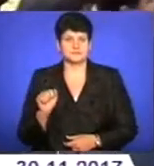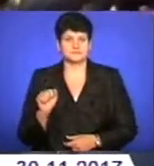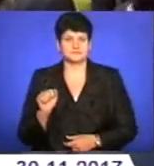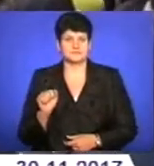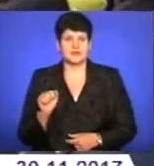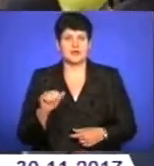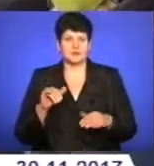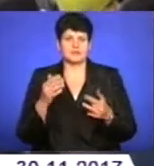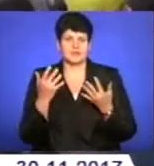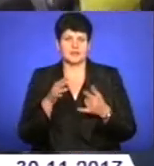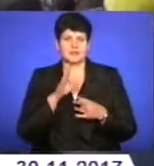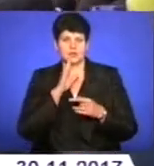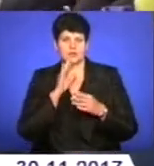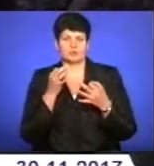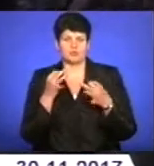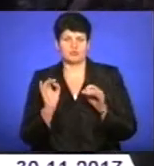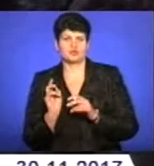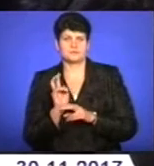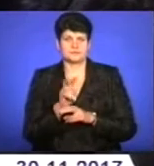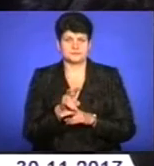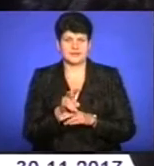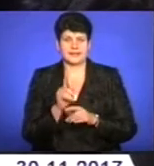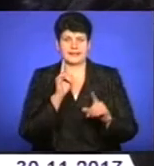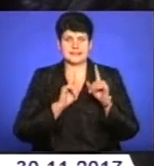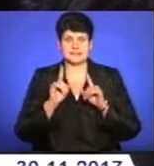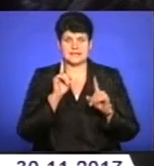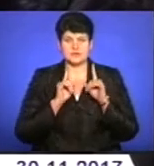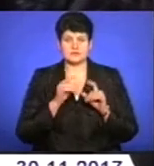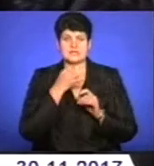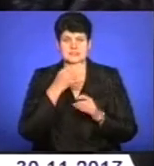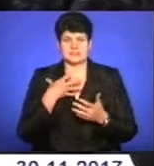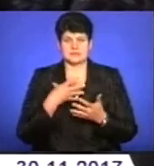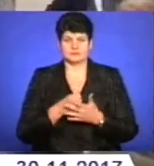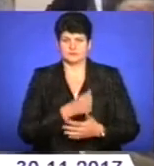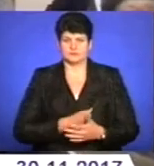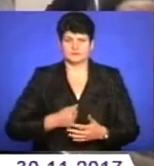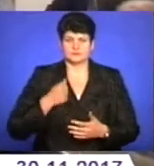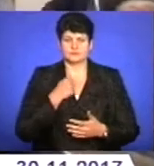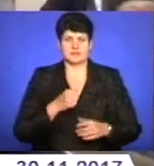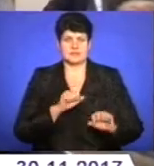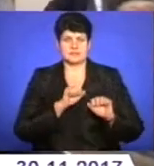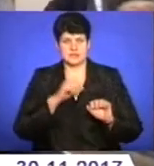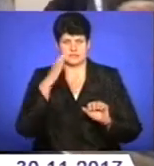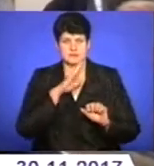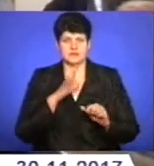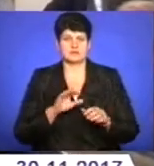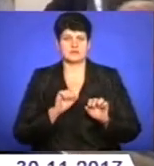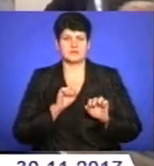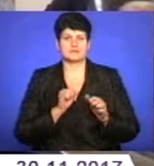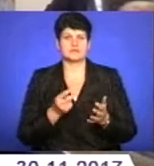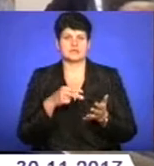Зрештою, кілька жінок таки пропустили на сесію. Активісти висловили своє невдоволення. На захист батьків стали голови сільських